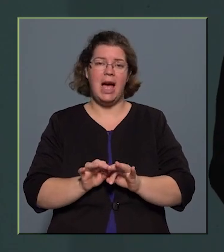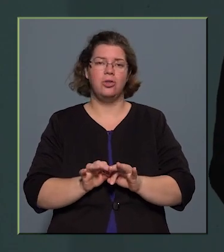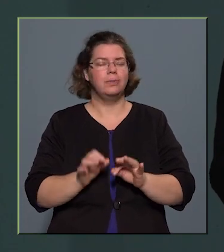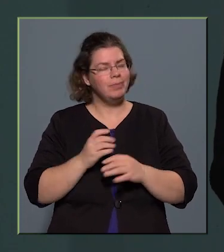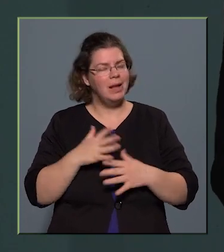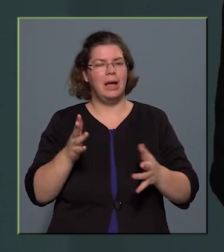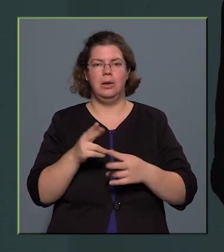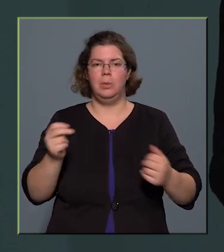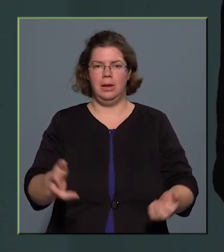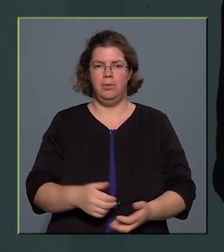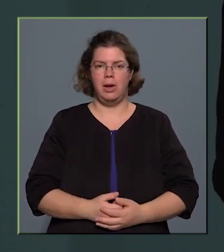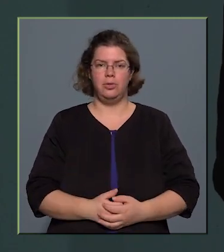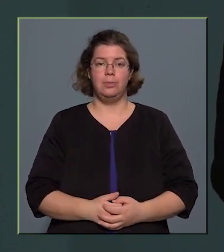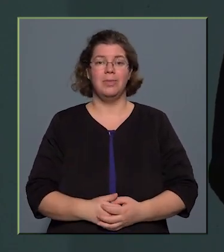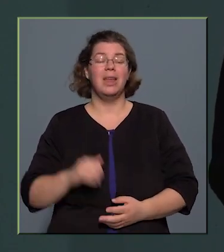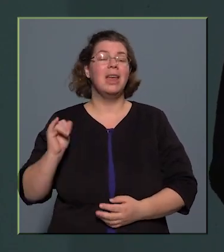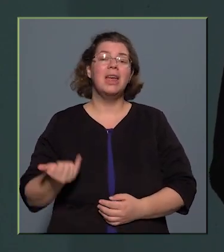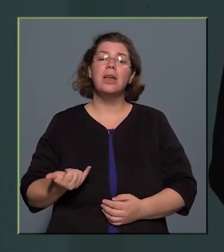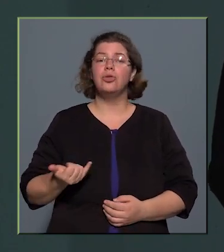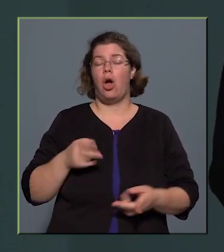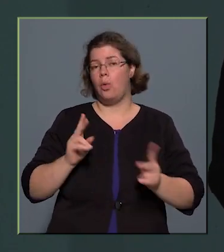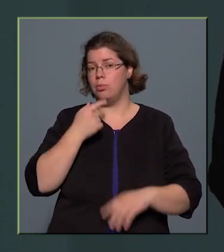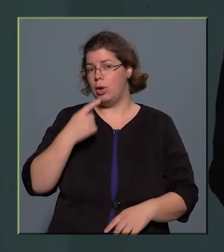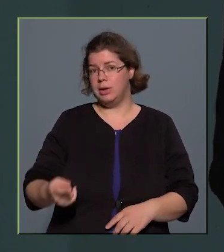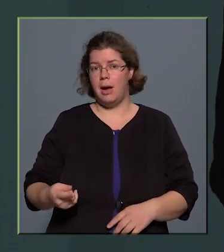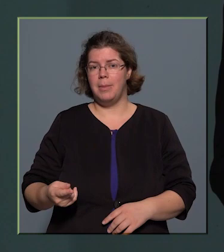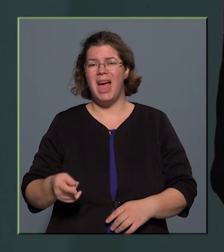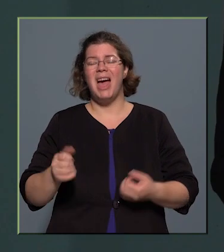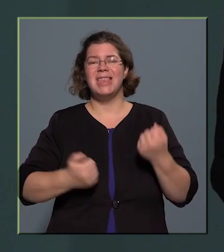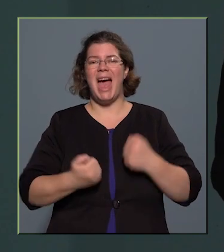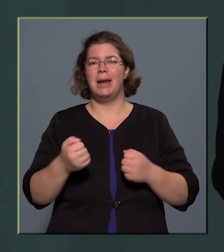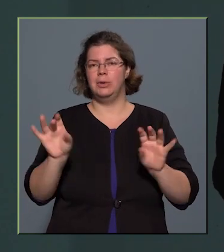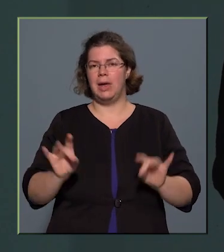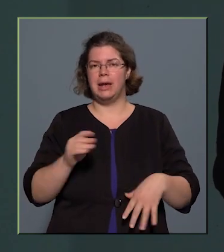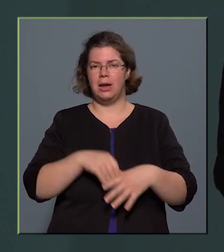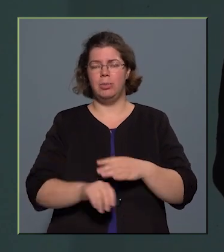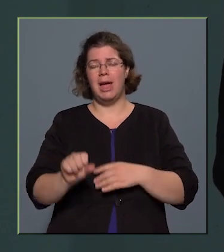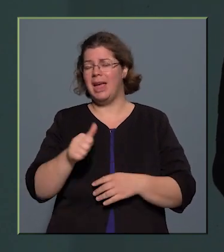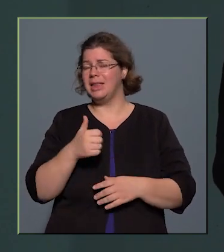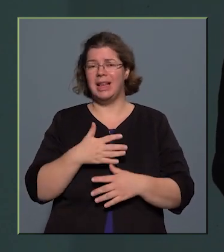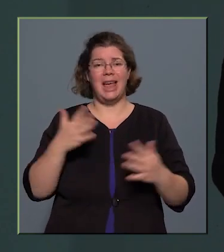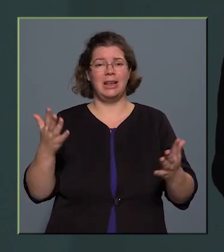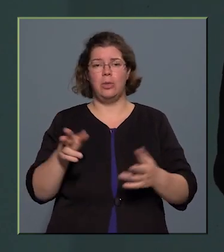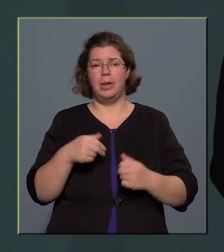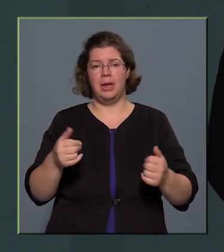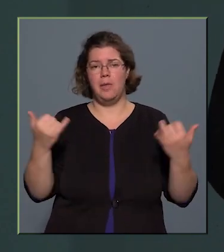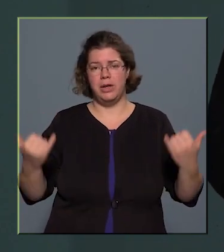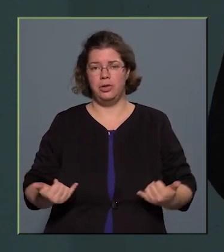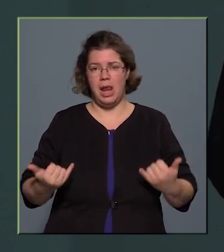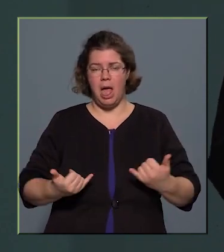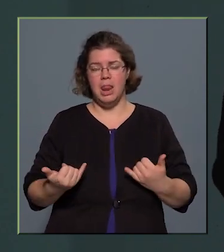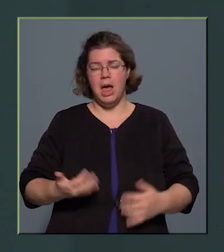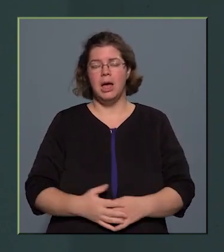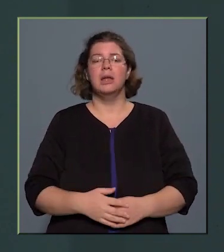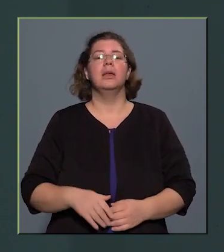legnagyobb kihívás. És ugye, ahogy mondtam, a járműgyártásban ez az egyik legnagyobb kihívás jelen pillanatban,